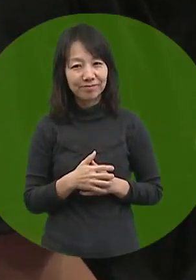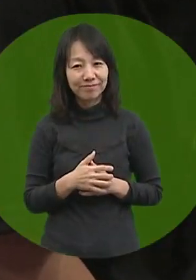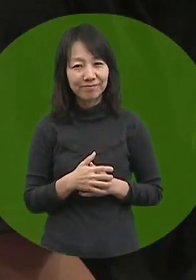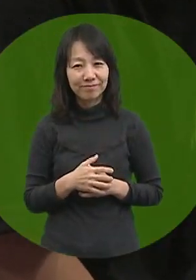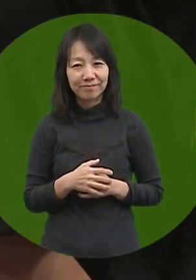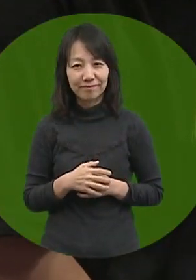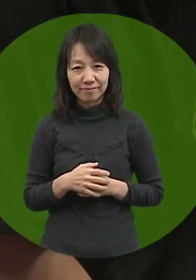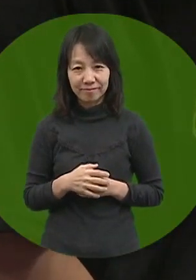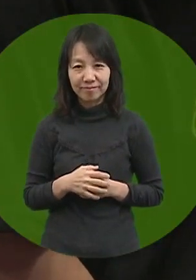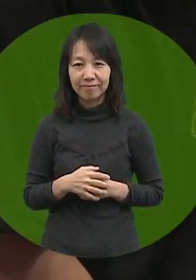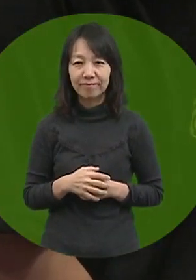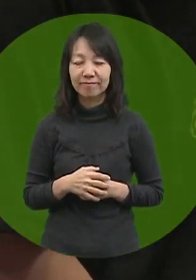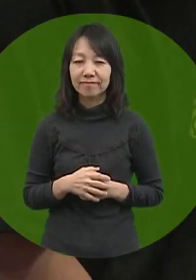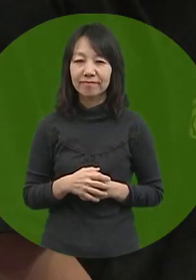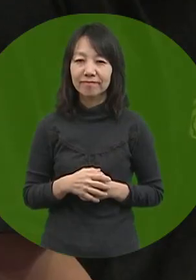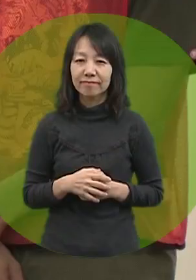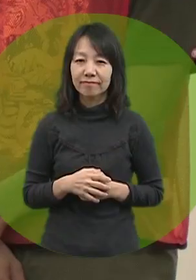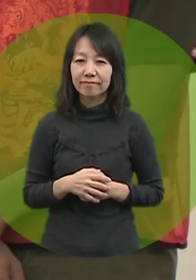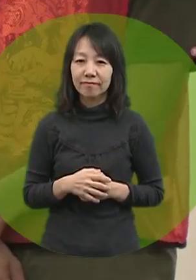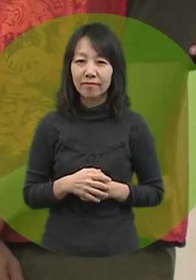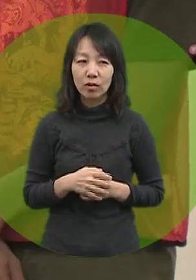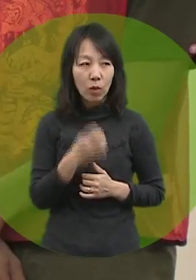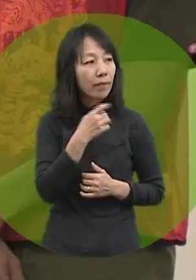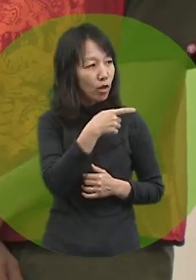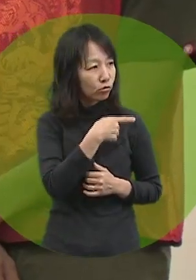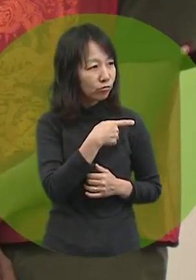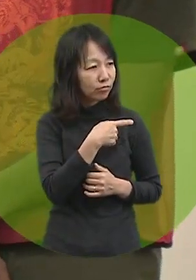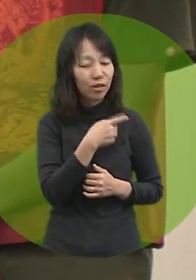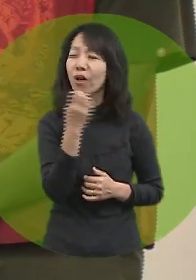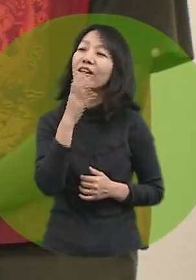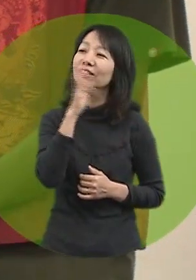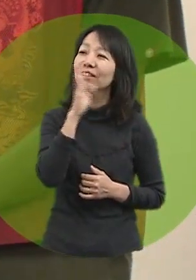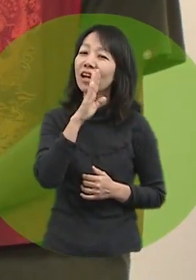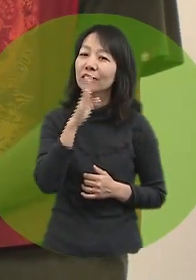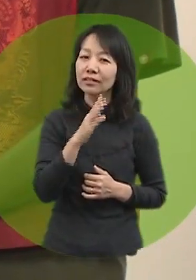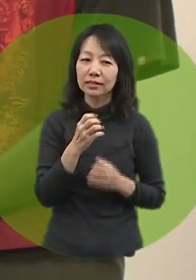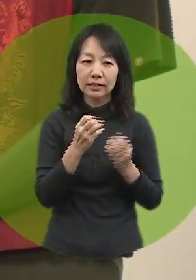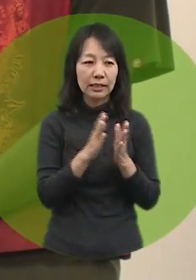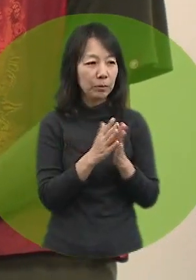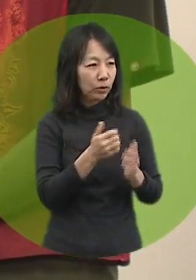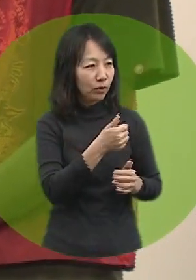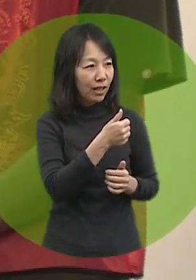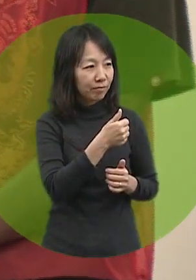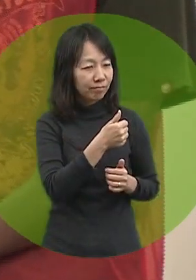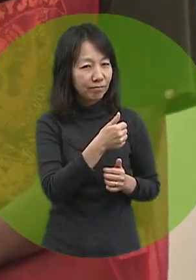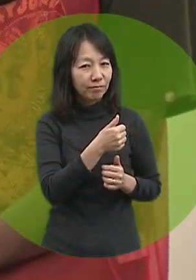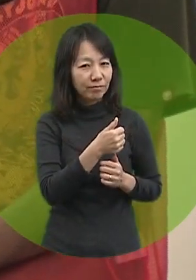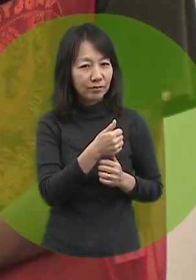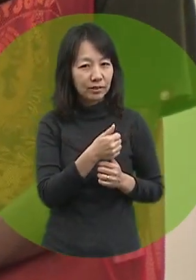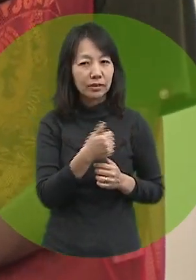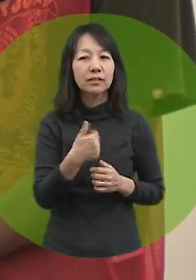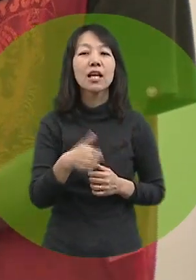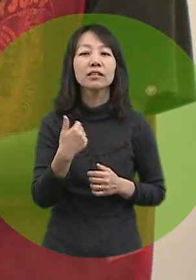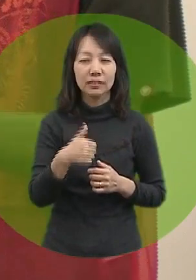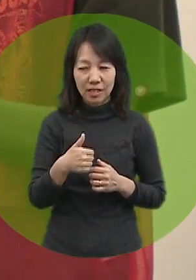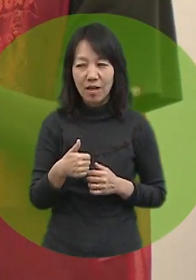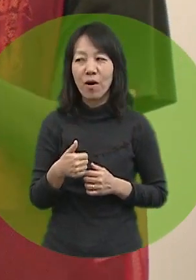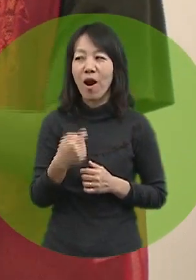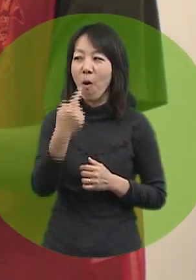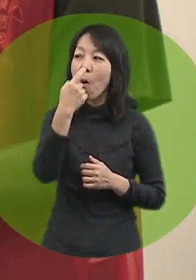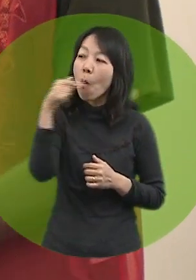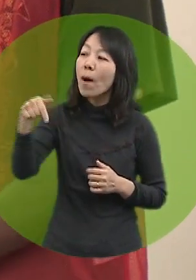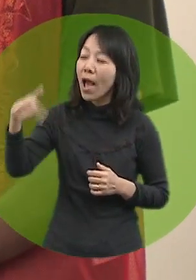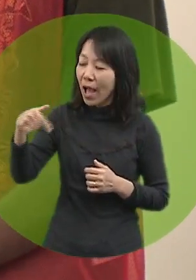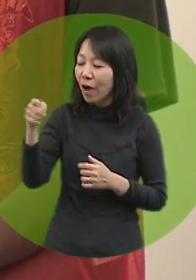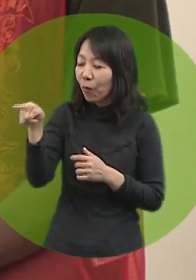めっちゃ、 おい笑うな。 いや、笑ってないです、笑ってない。 新本、 はいはいはい、 新本、 は い、先生な、お前に一つ聞